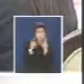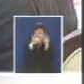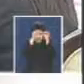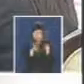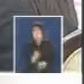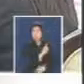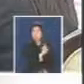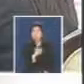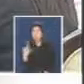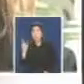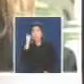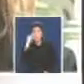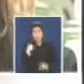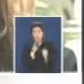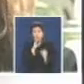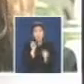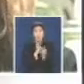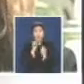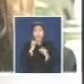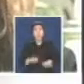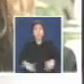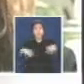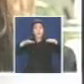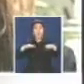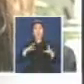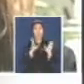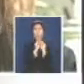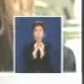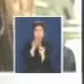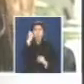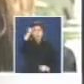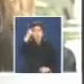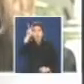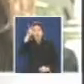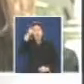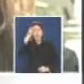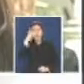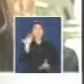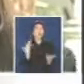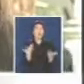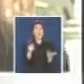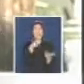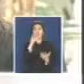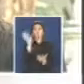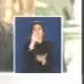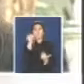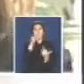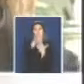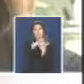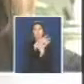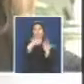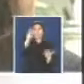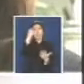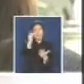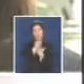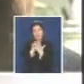าเพิ่มมีเรื่องปั๊บออกมาได้ไม่ต้องประชุมกรรมการกัน3วัน5วัน ไม่ต้องแล้วค่ะเพราะตรงนี้จะมีการเ